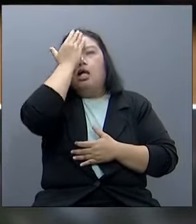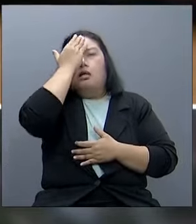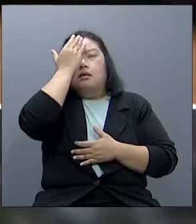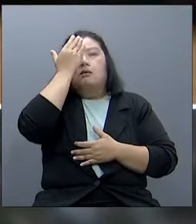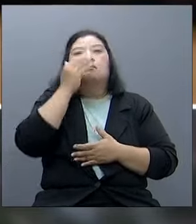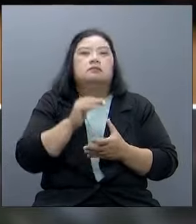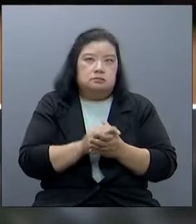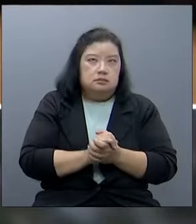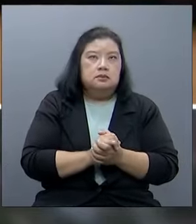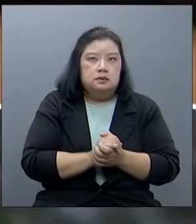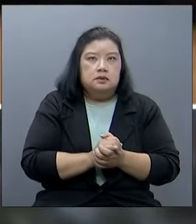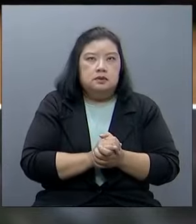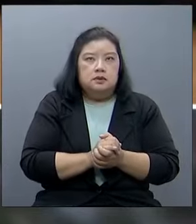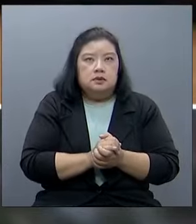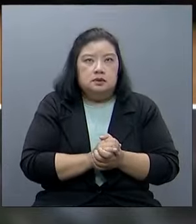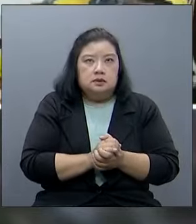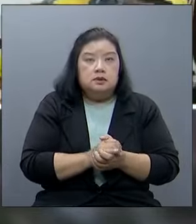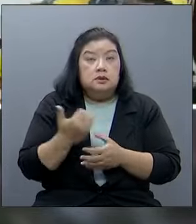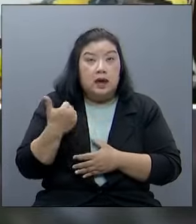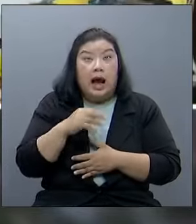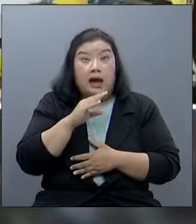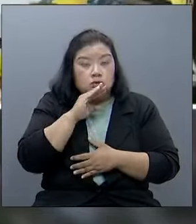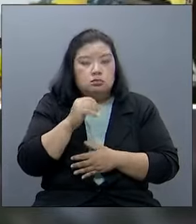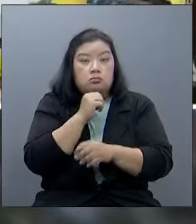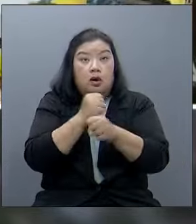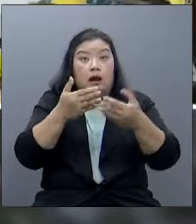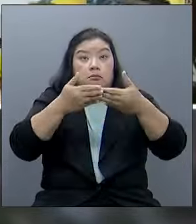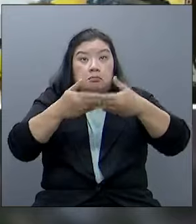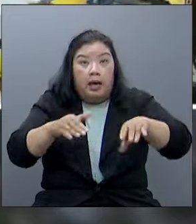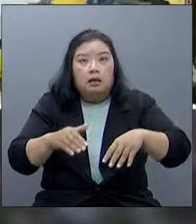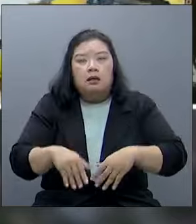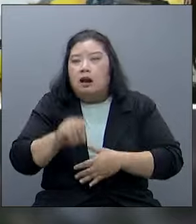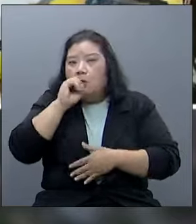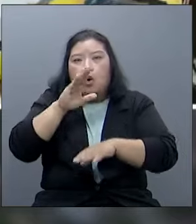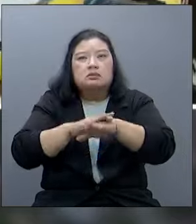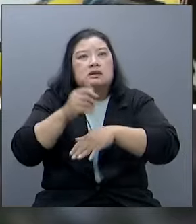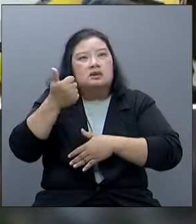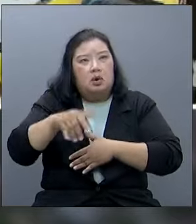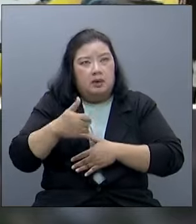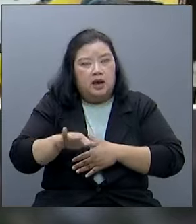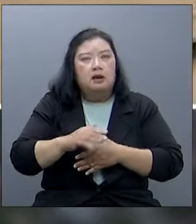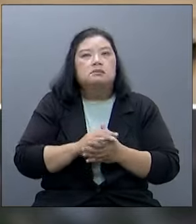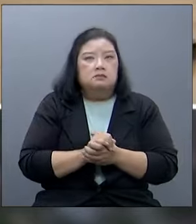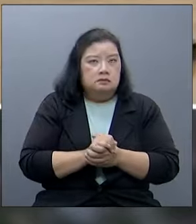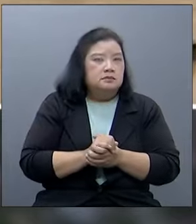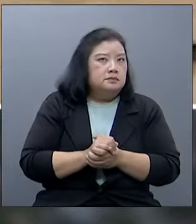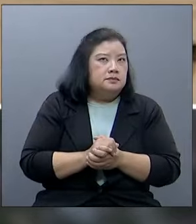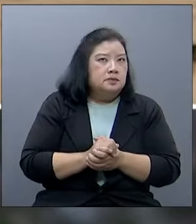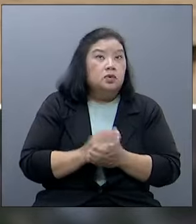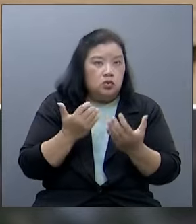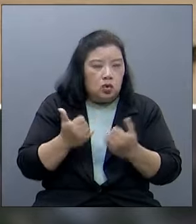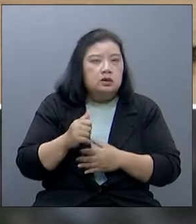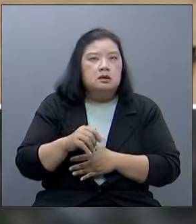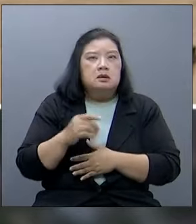เงีนดเรื่องปฐานแลนนอาจะบบนสนาน บน้เมะนั้ไซเทใ